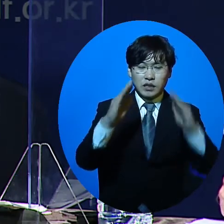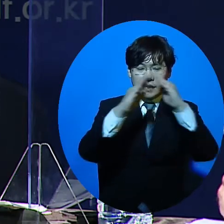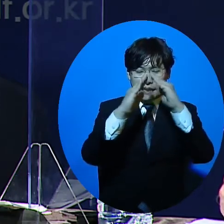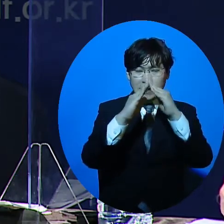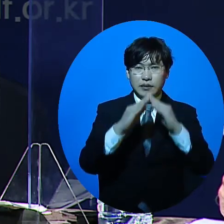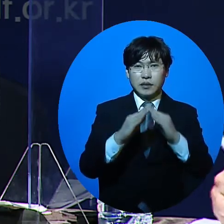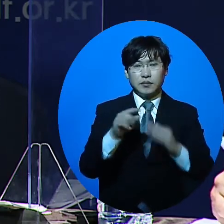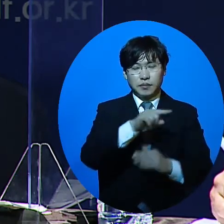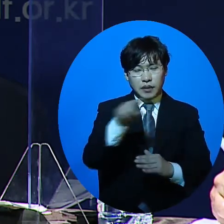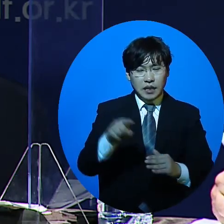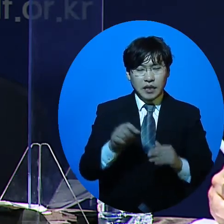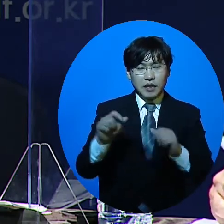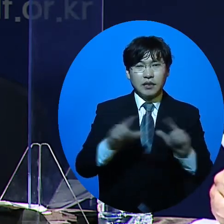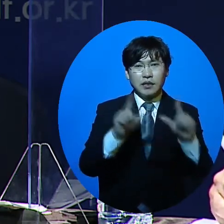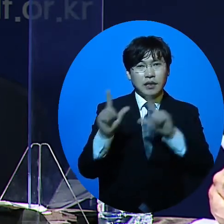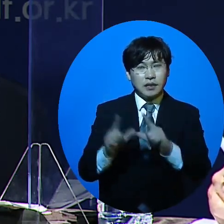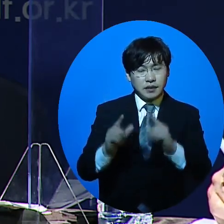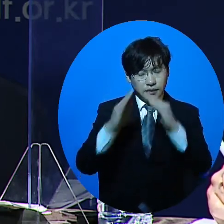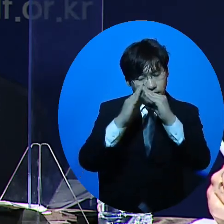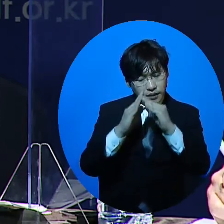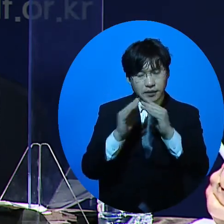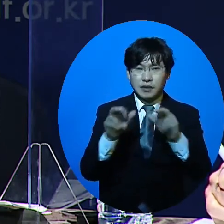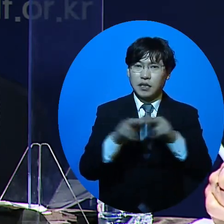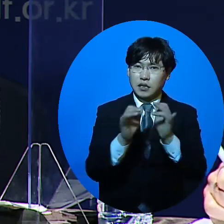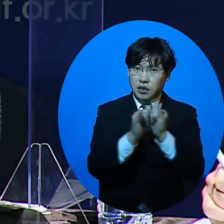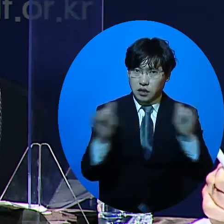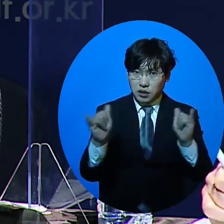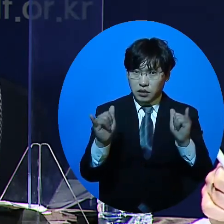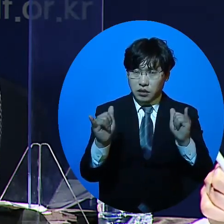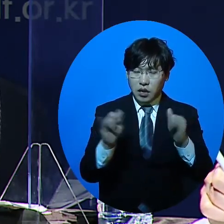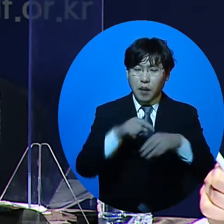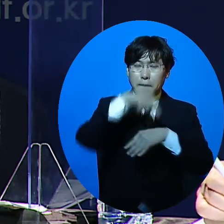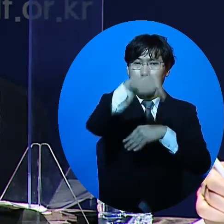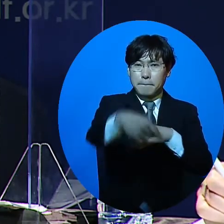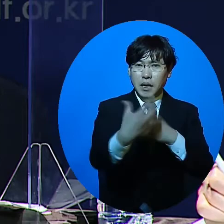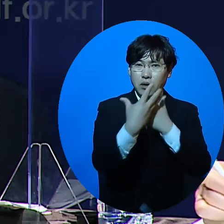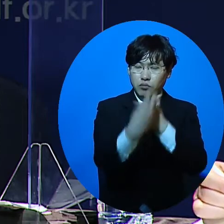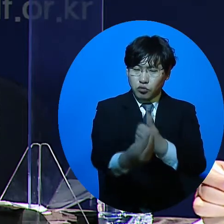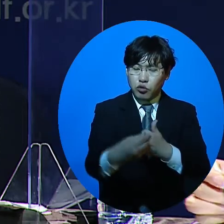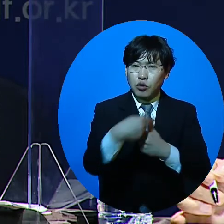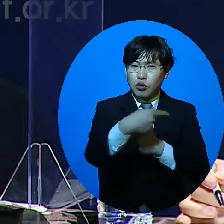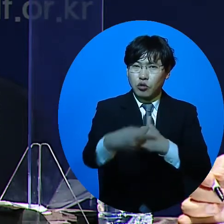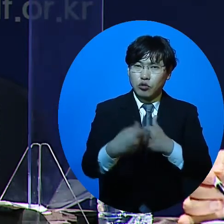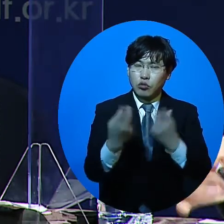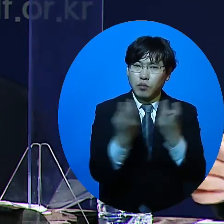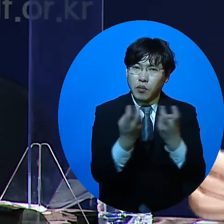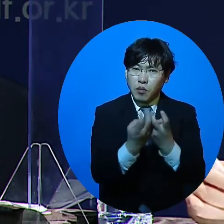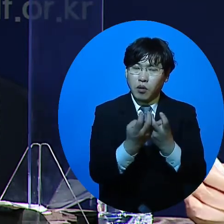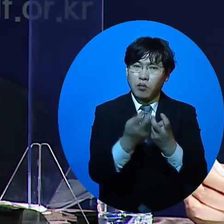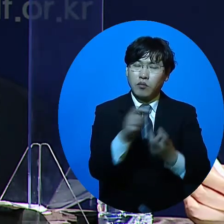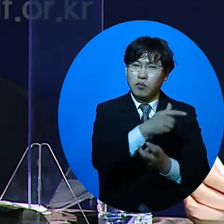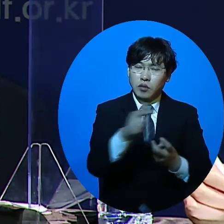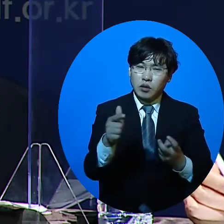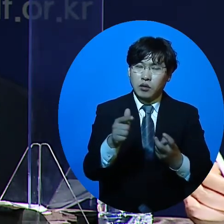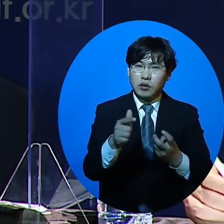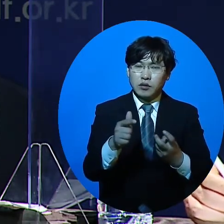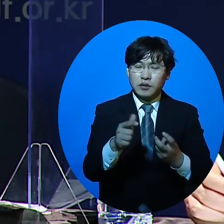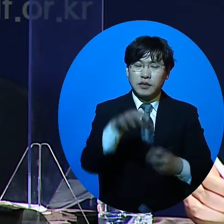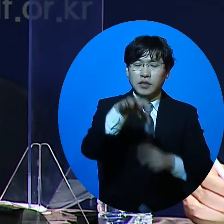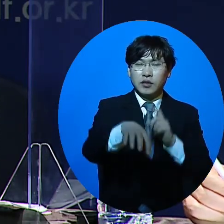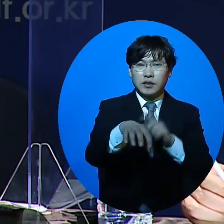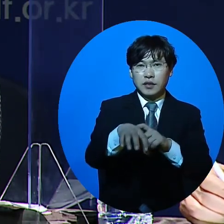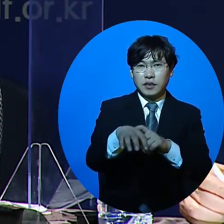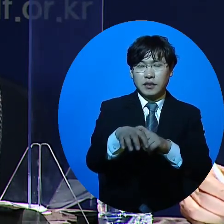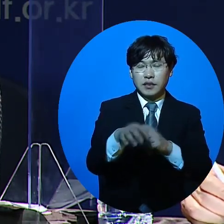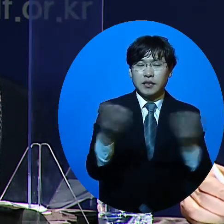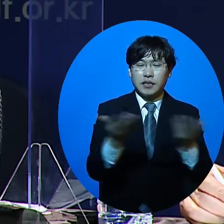자의지로 체육활동 현장에 나오게 할 수 있는 방안이 무엇인지에 대한 거는 현장에 정말